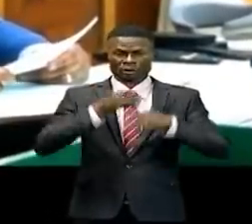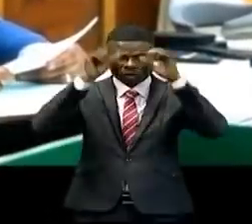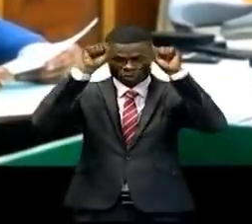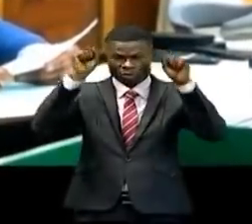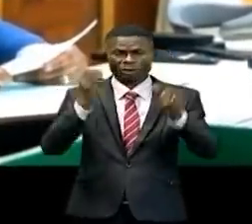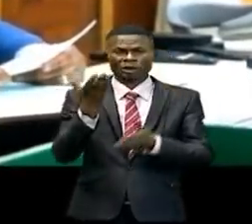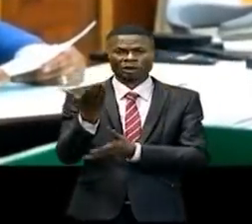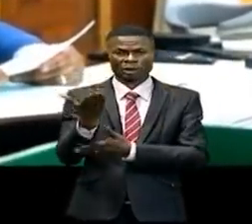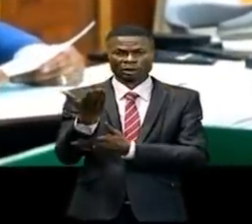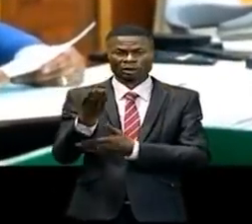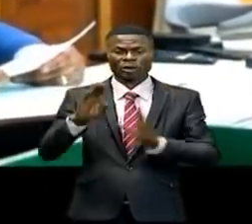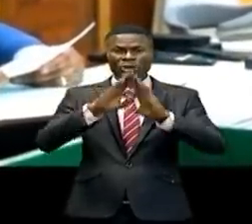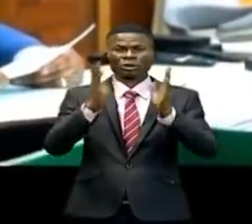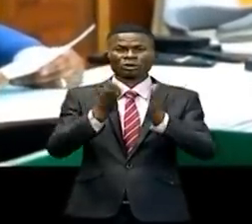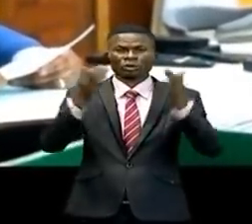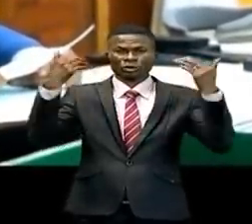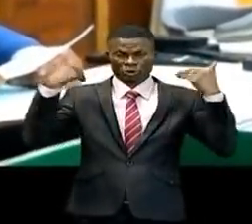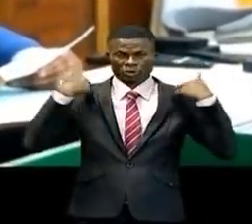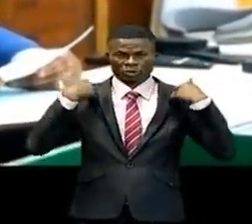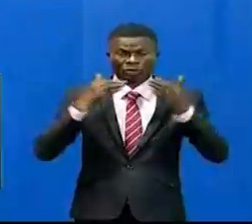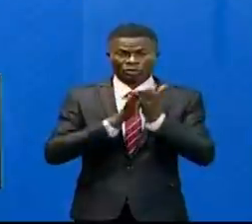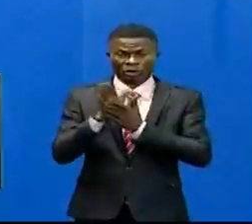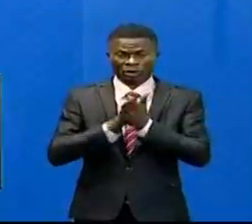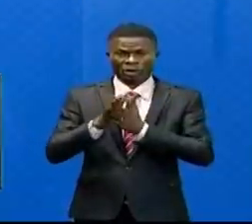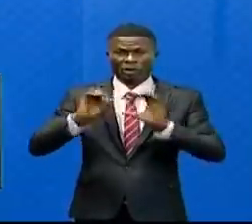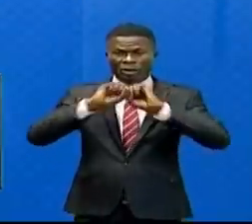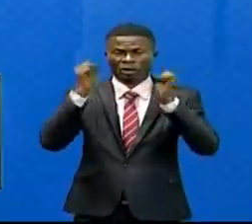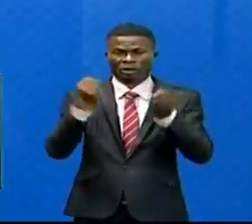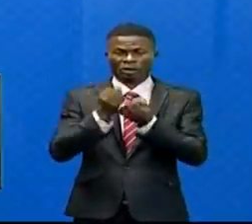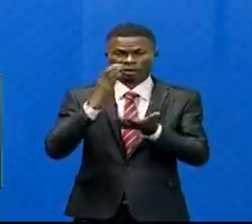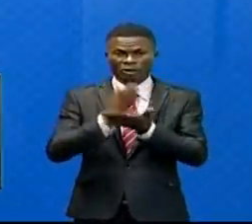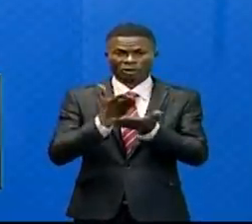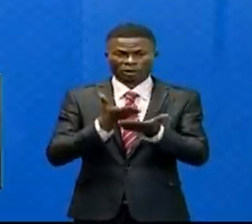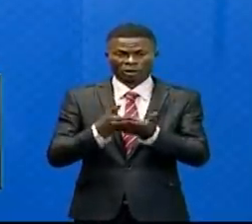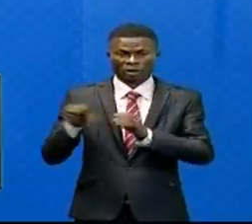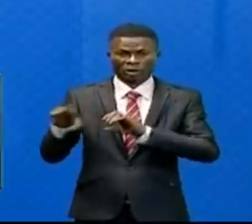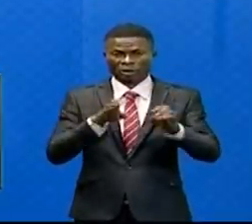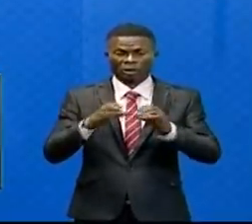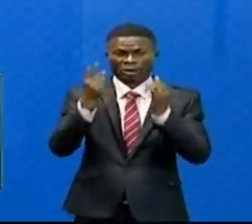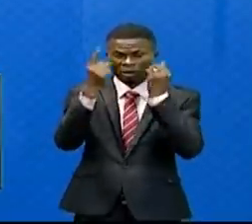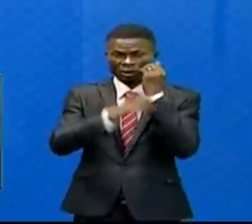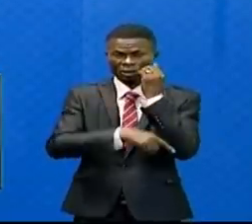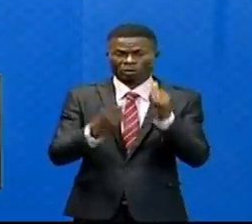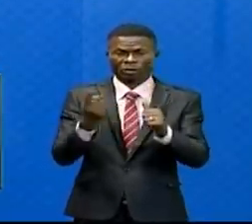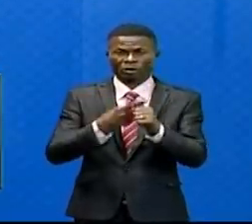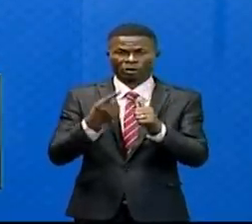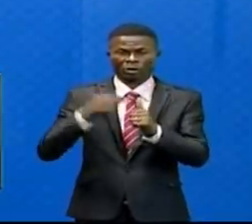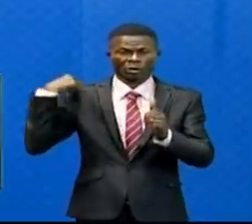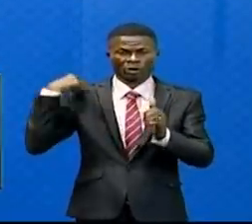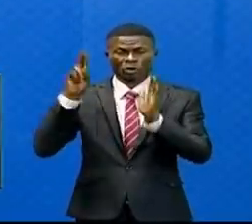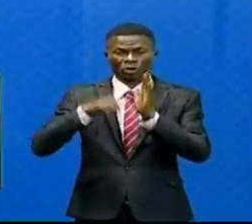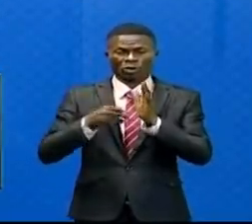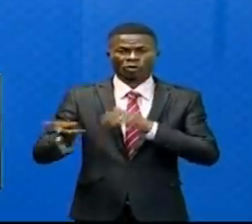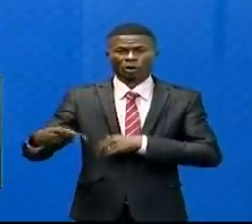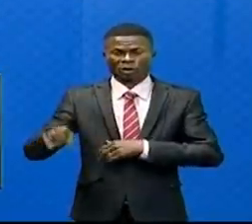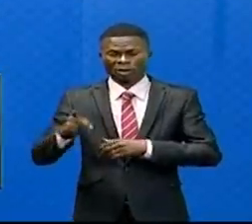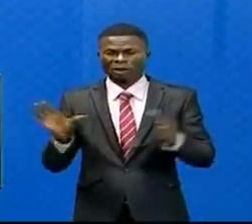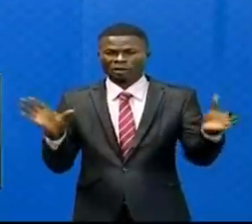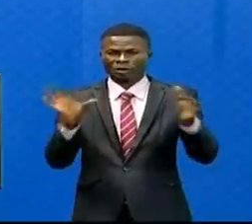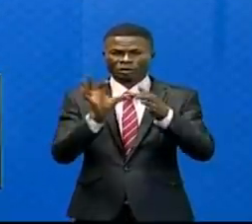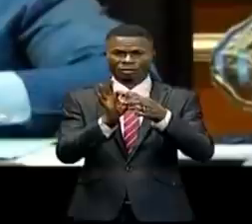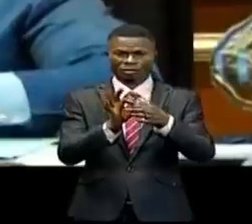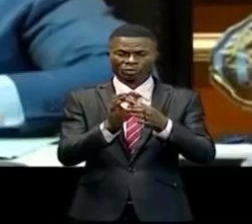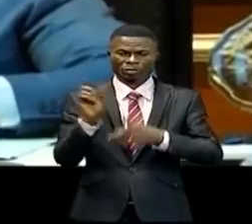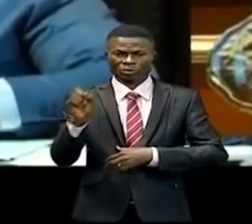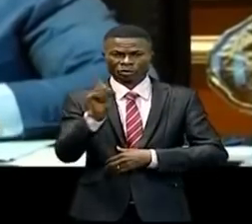invité toutes les autorités concernées par la mise en œuvre de cette sanction, notamment les gouverneurs de province, de collaborer,